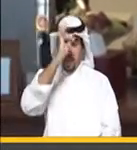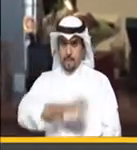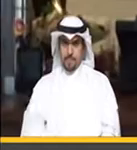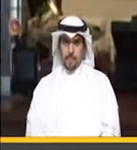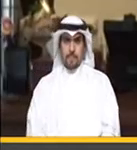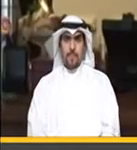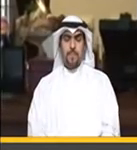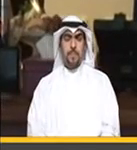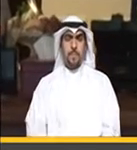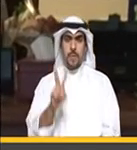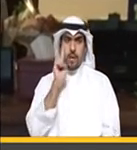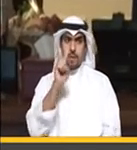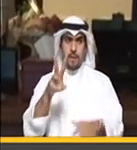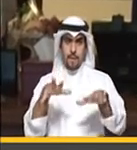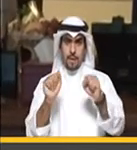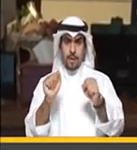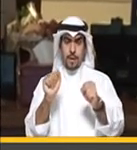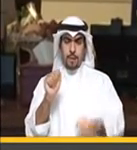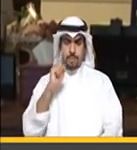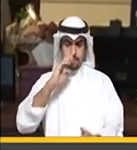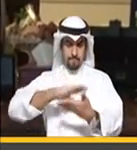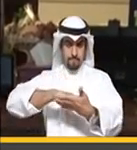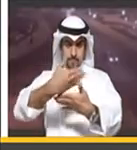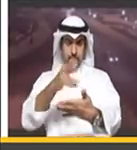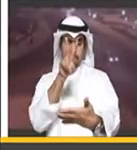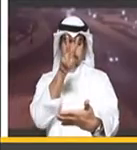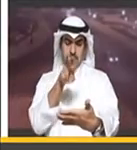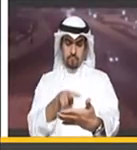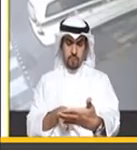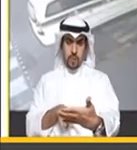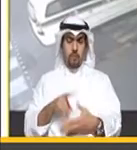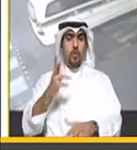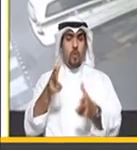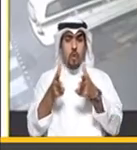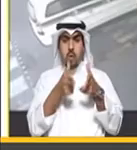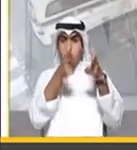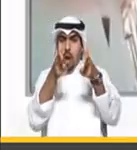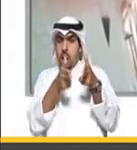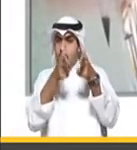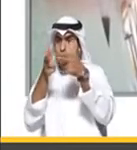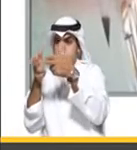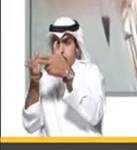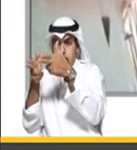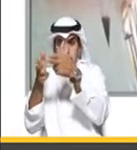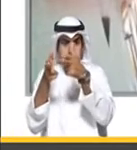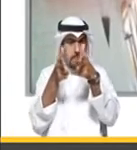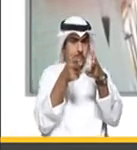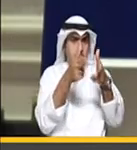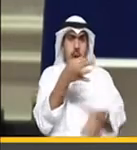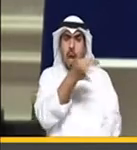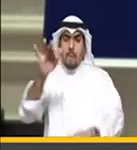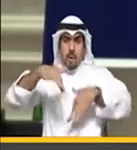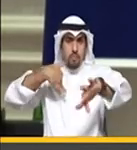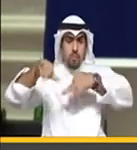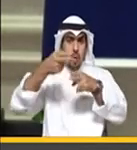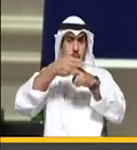ثم شهد معاليه عرضاً حياً لمنظومة الكاميرات الأمنية والمرورية في أنحاء البلاد.